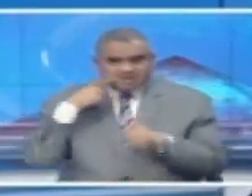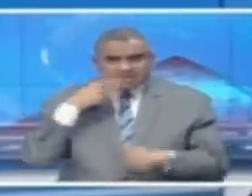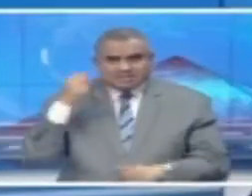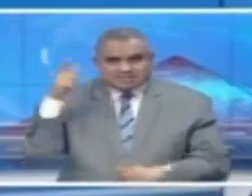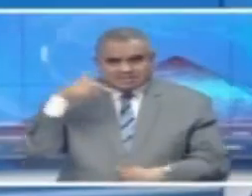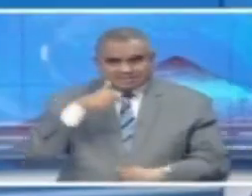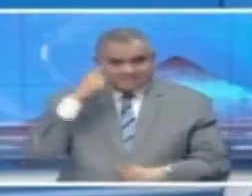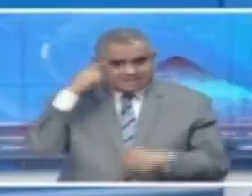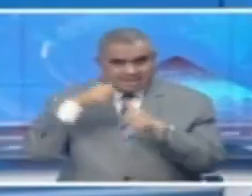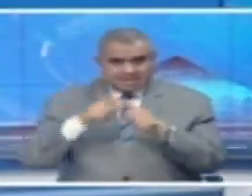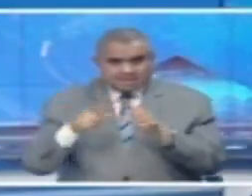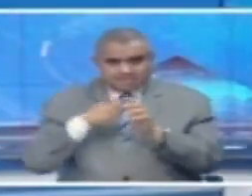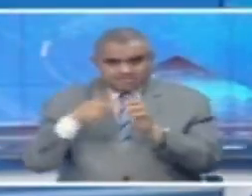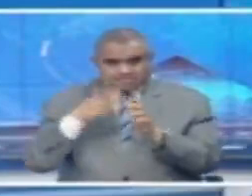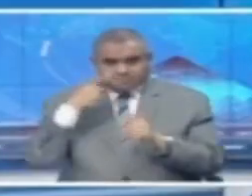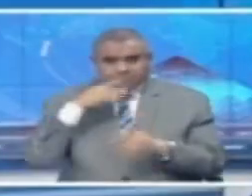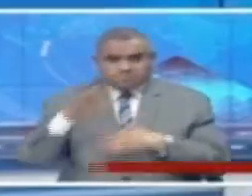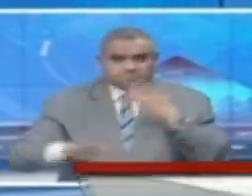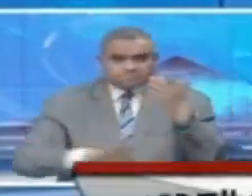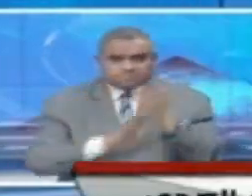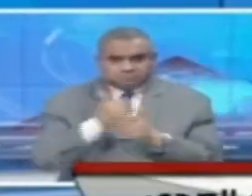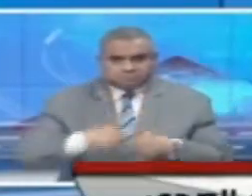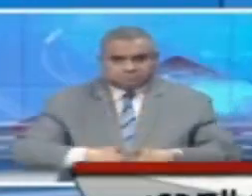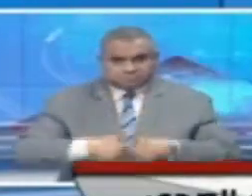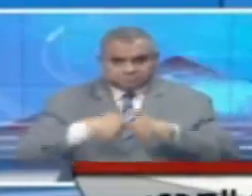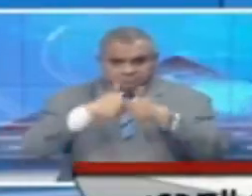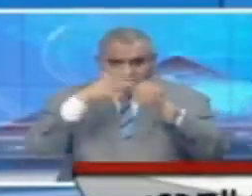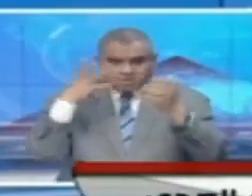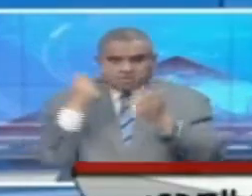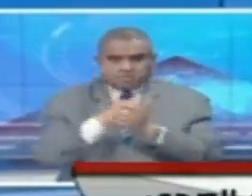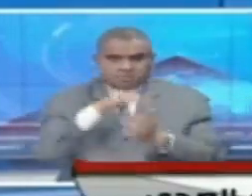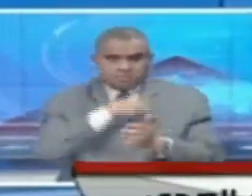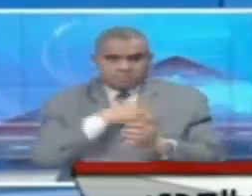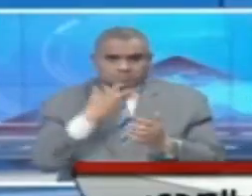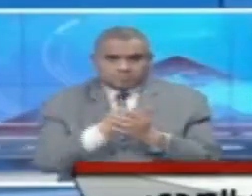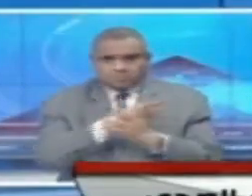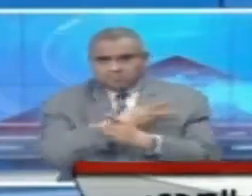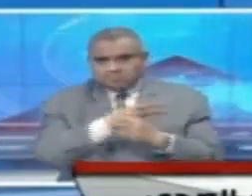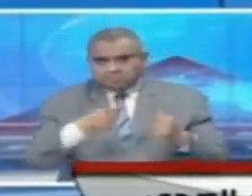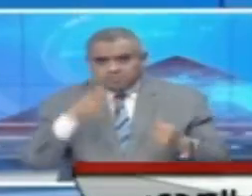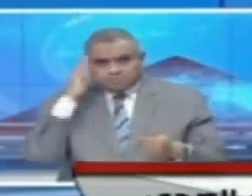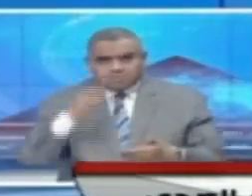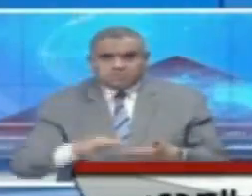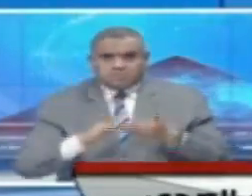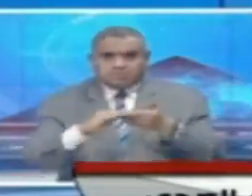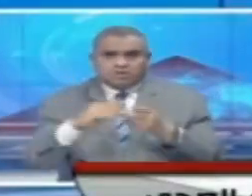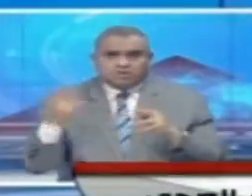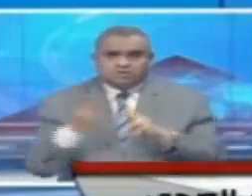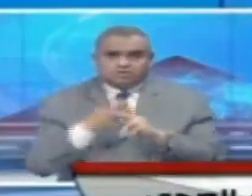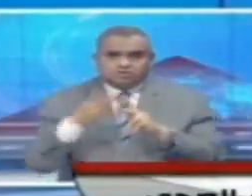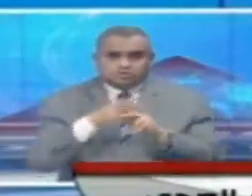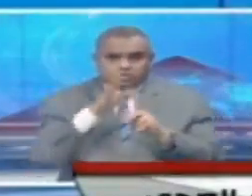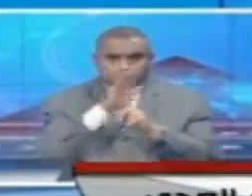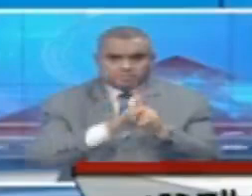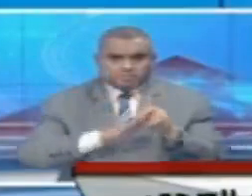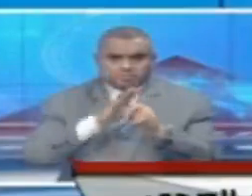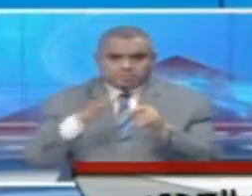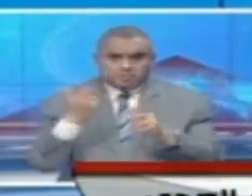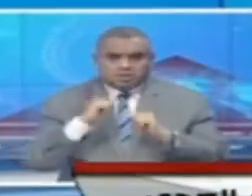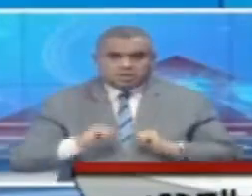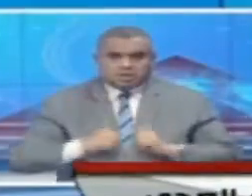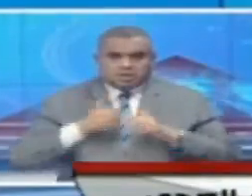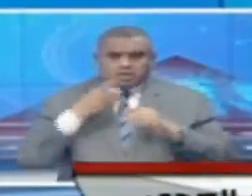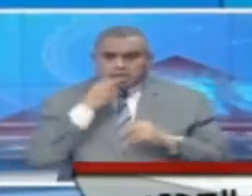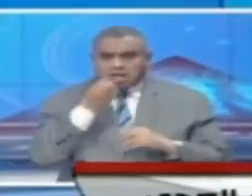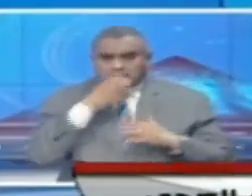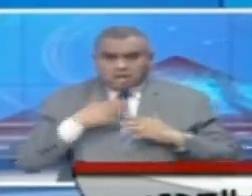30 يونيو، تلك الثورة الخلاقة التي انعكست بشكل إيجابي على القطاعات كافة بتوفير خدمات للمواطنين، ومنها